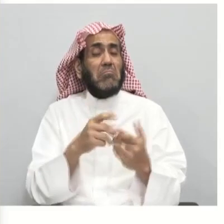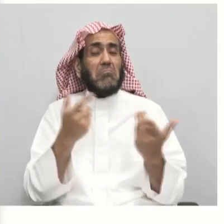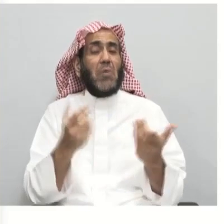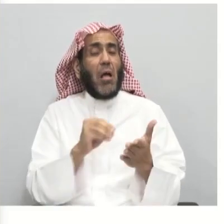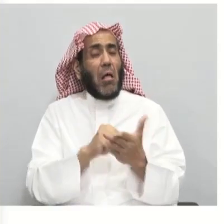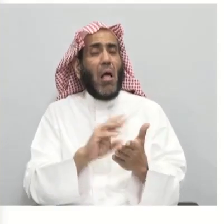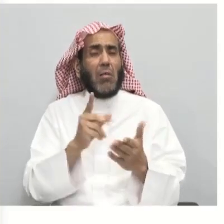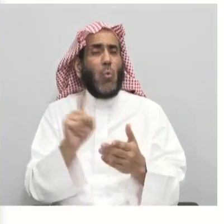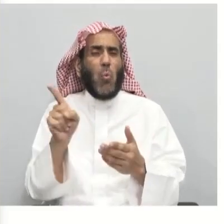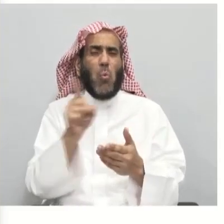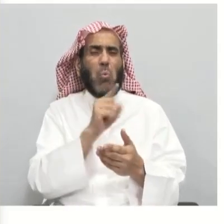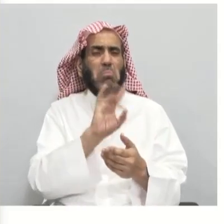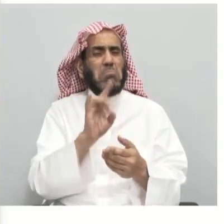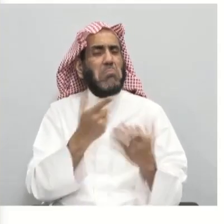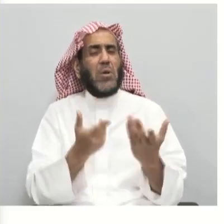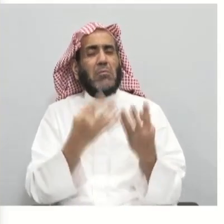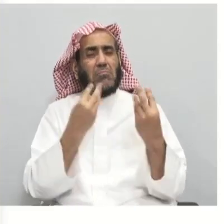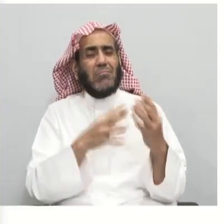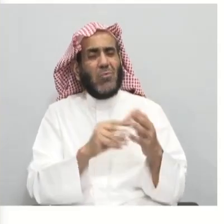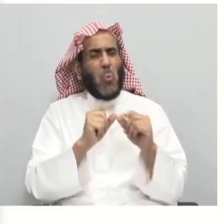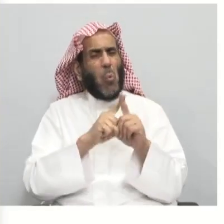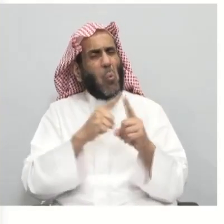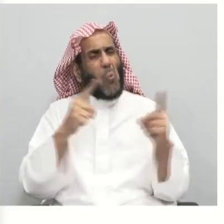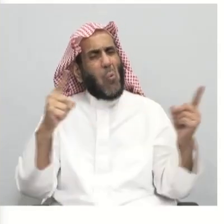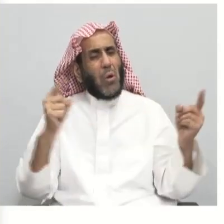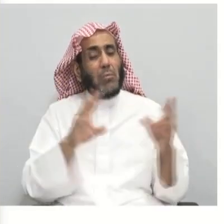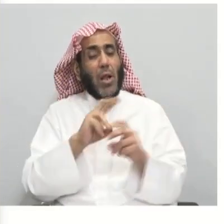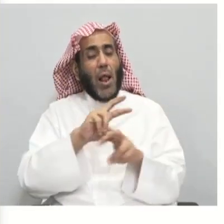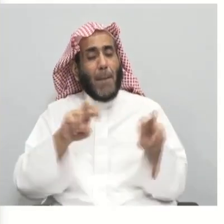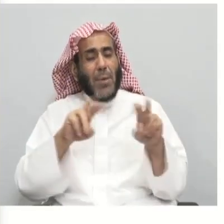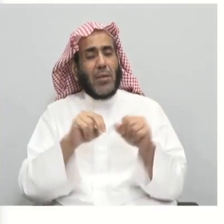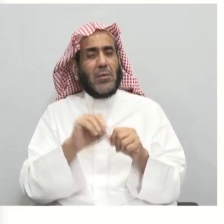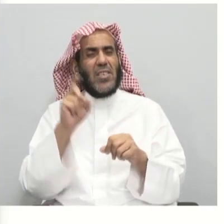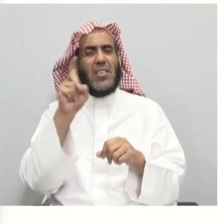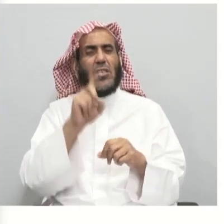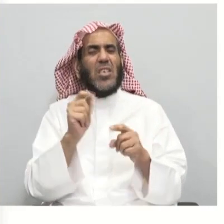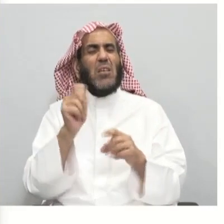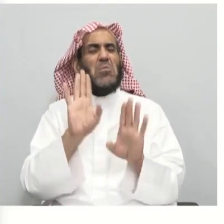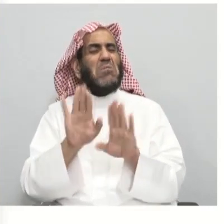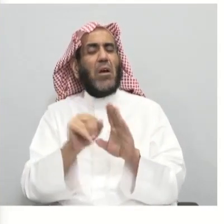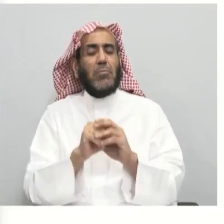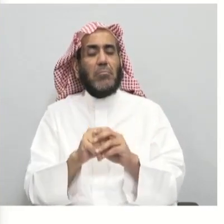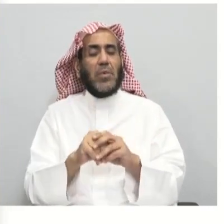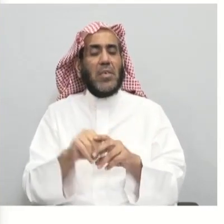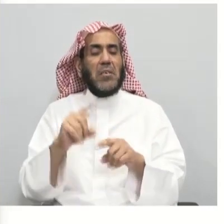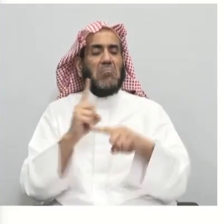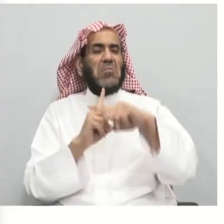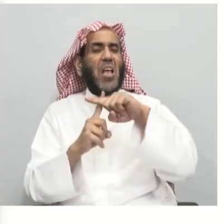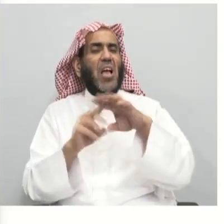ماذا يقصد هذا السؤال اضع علامه استفهام بعد ذلك ابحث عن الاجابه زائد